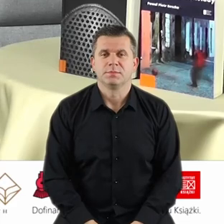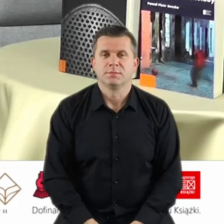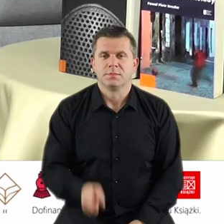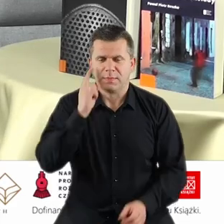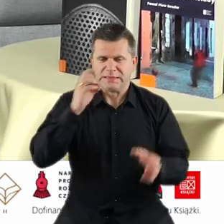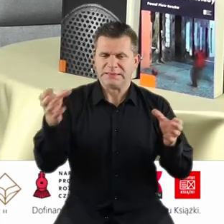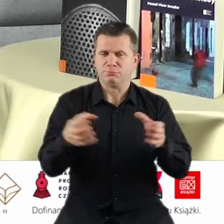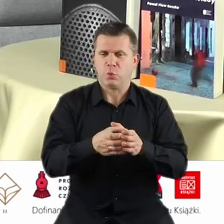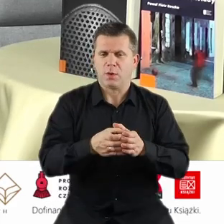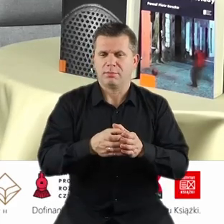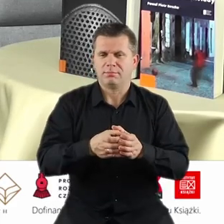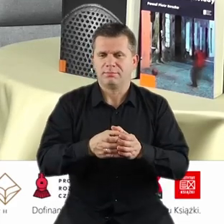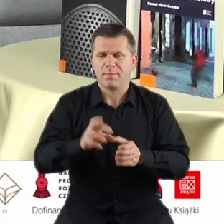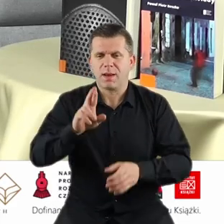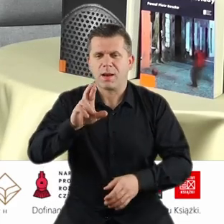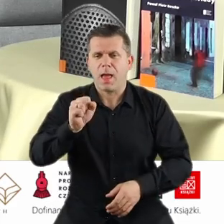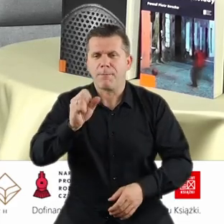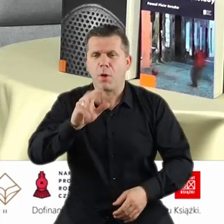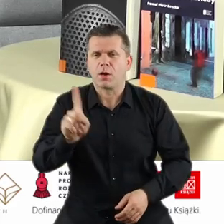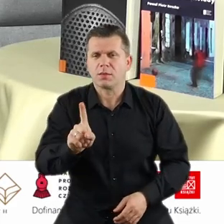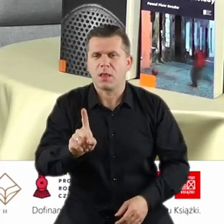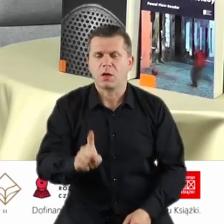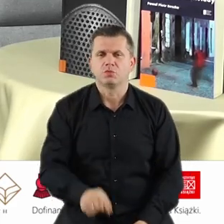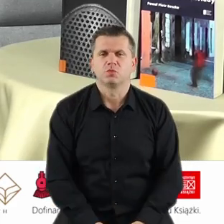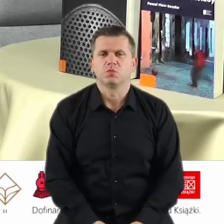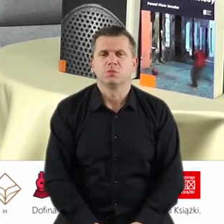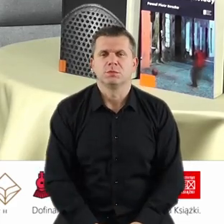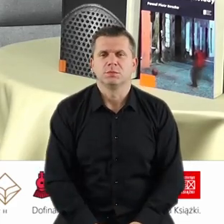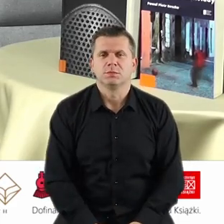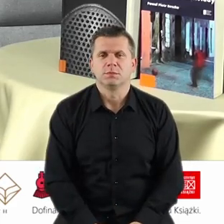To był chyba zbiór reportaży, to nie mój pies, ale moje łóżko.